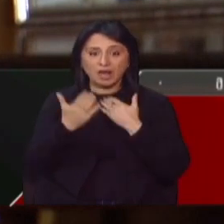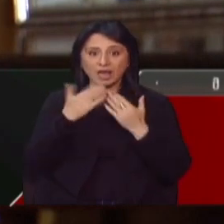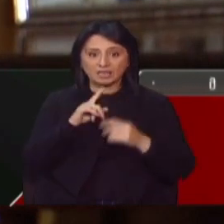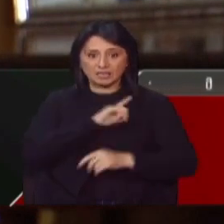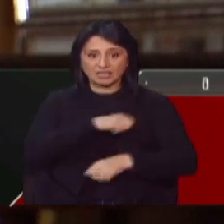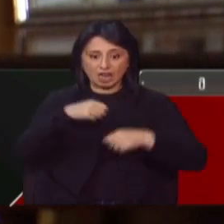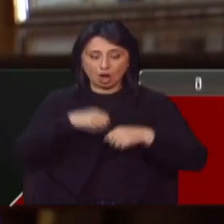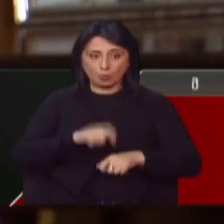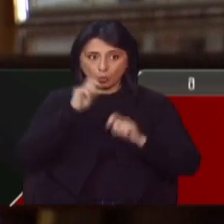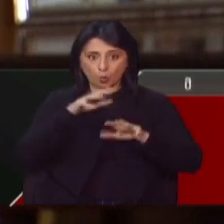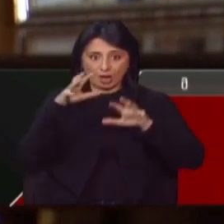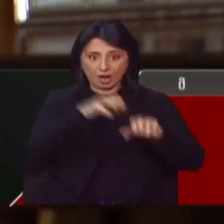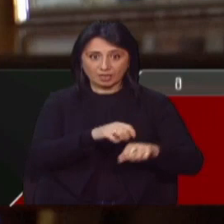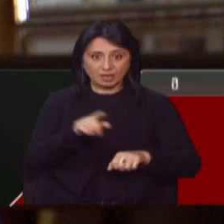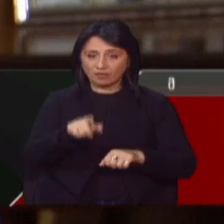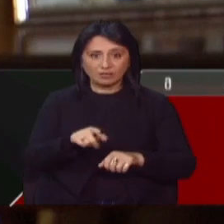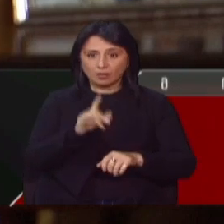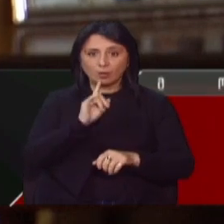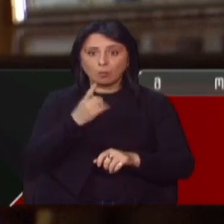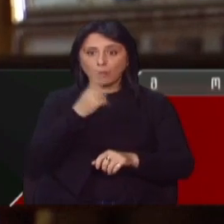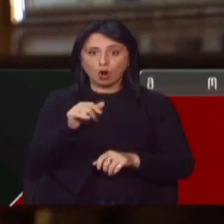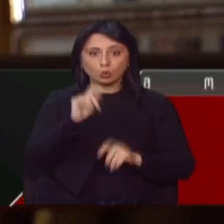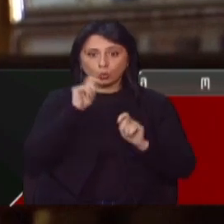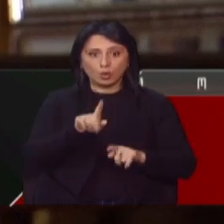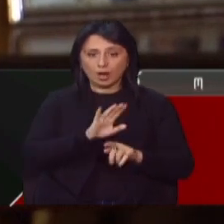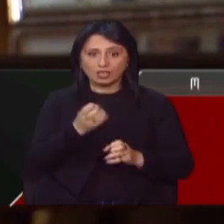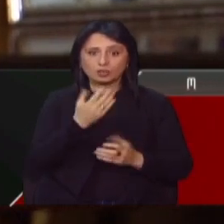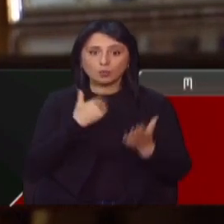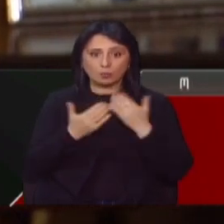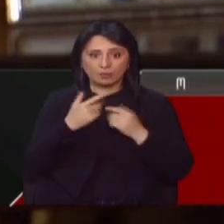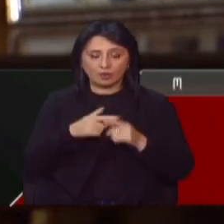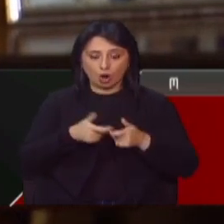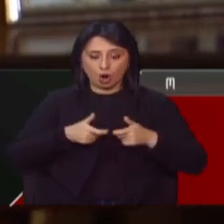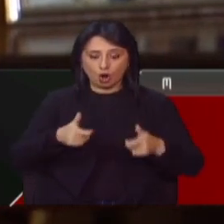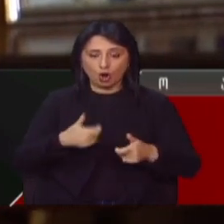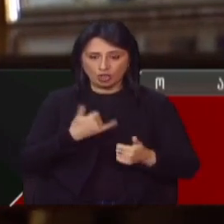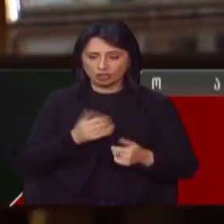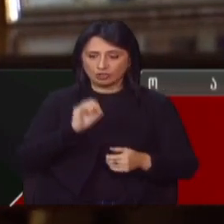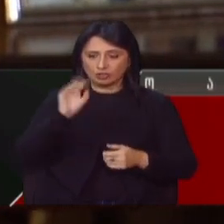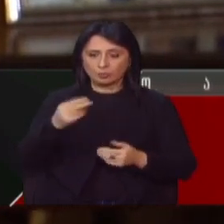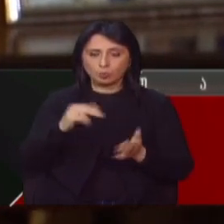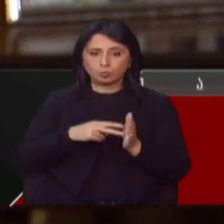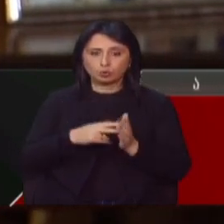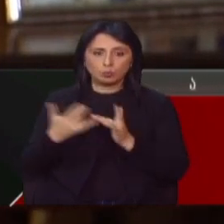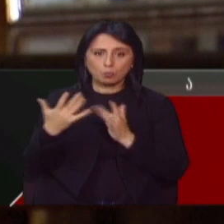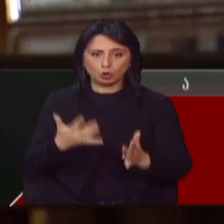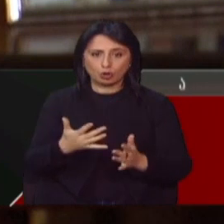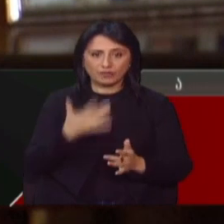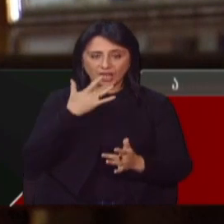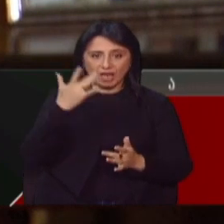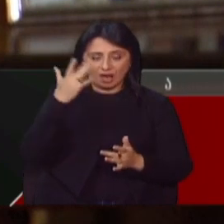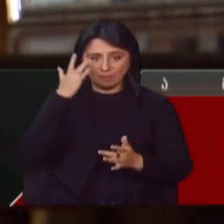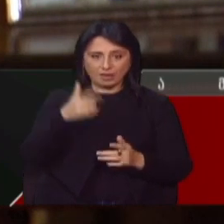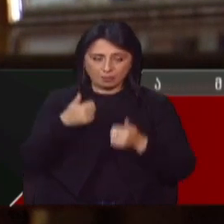და უკრაინის კონტროლისადმი, ის არ შემოიფარგლება მხოლოდ უკრაინით. მე ვაპირებ კონგრესს გაუგზავნო გადაუდებელი საბიუჯეტო მოთხოვნა ამერიკის